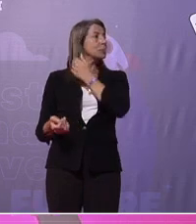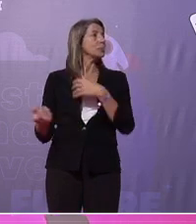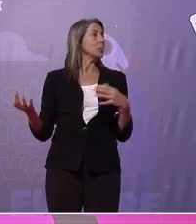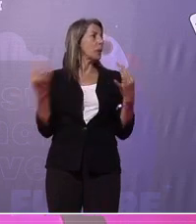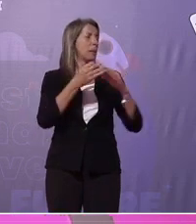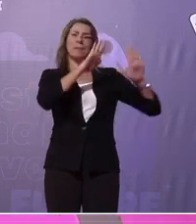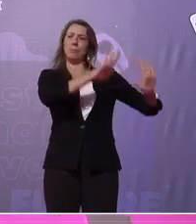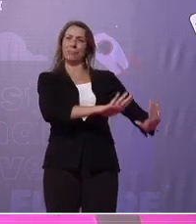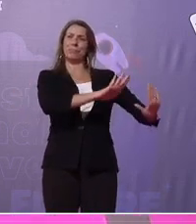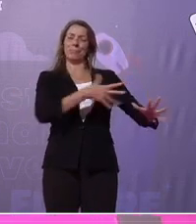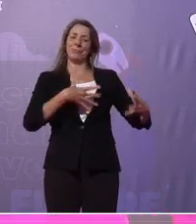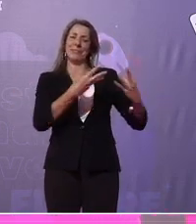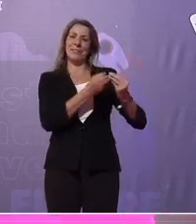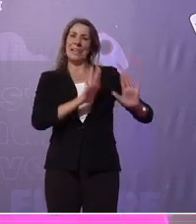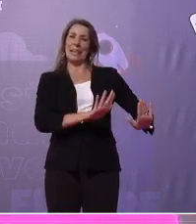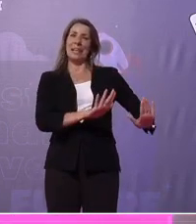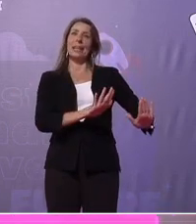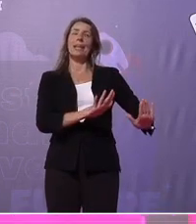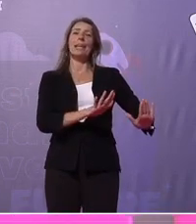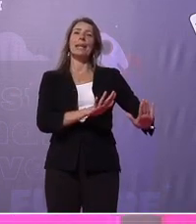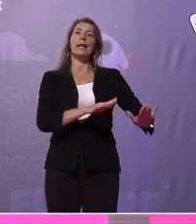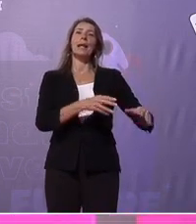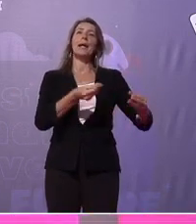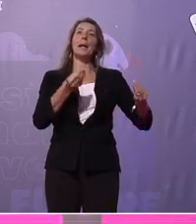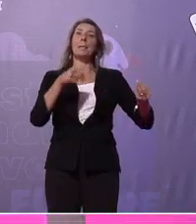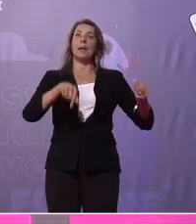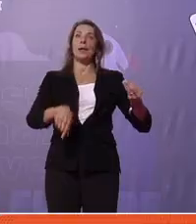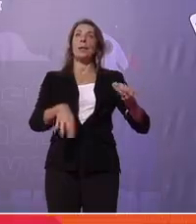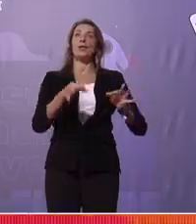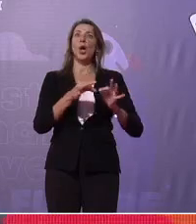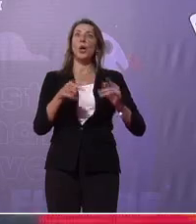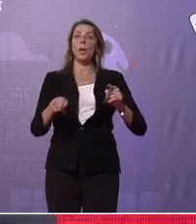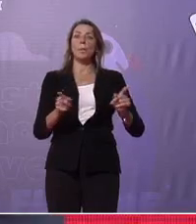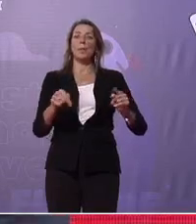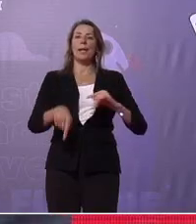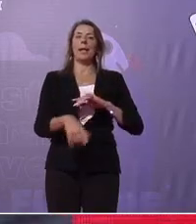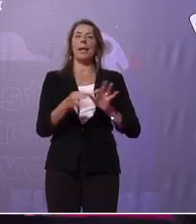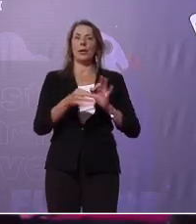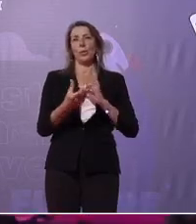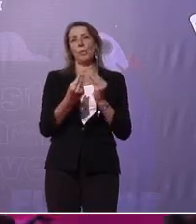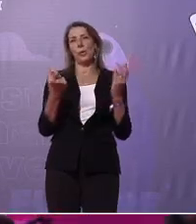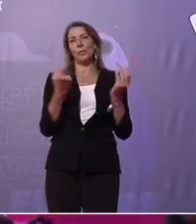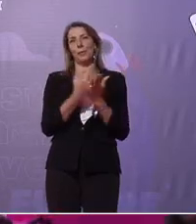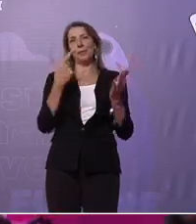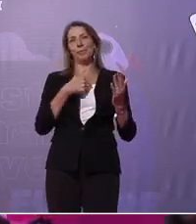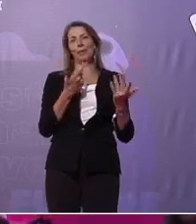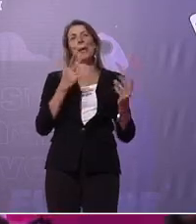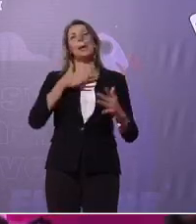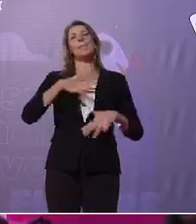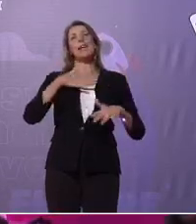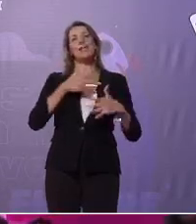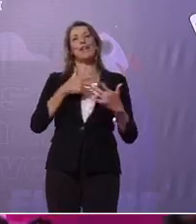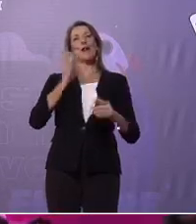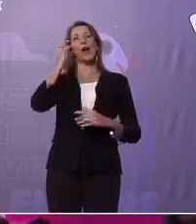No no rimani rimani rimani qui con noi rimani qui con noi Perché questo è un momento anche molto importante e davvero con piacere e con onore che chiamo sul palco il